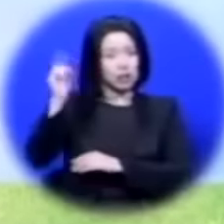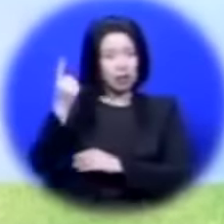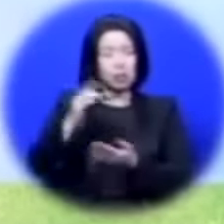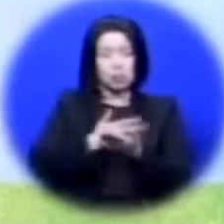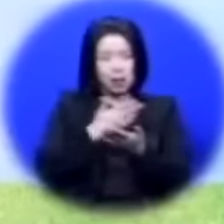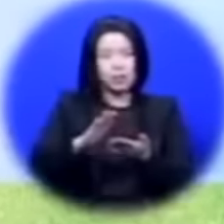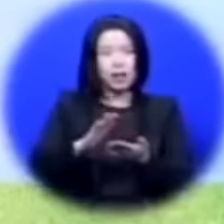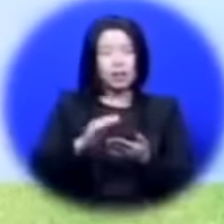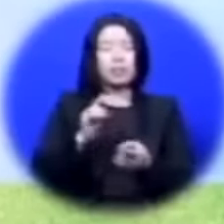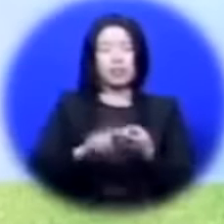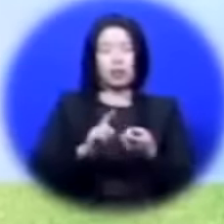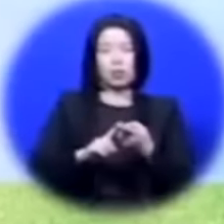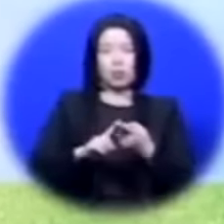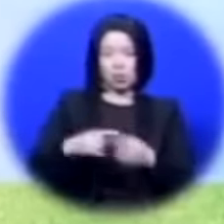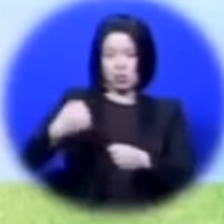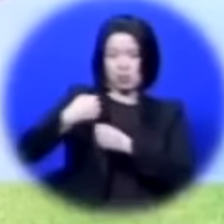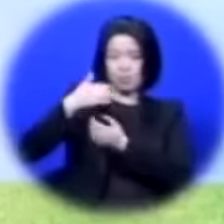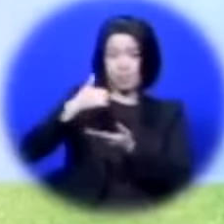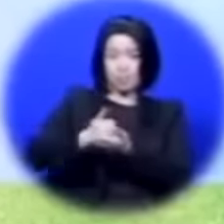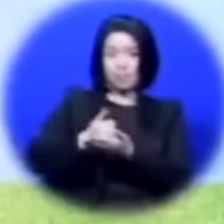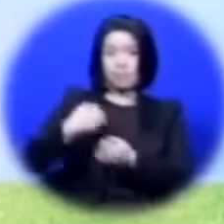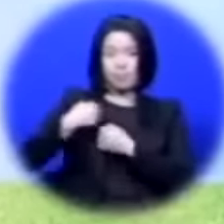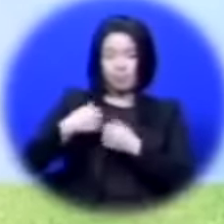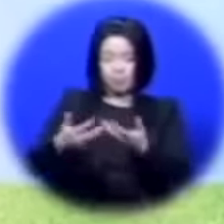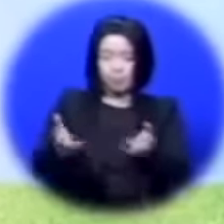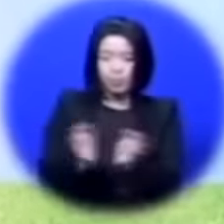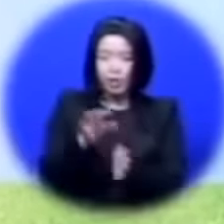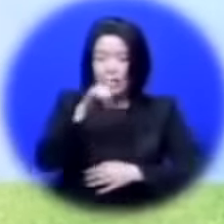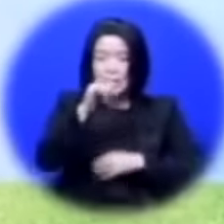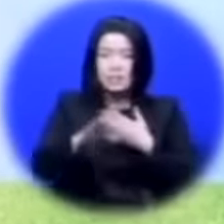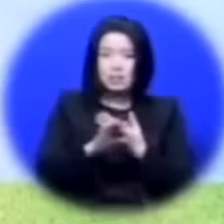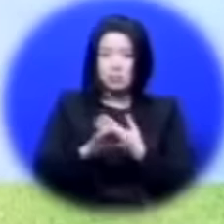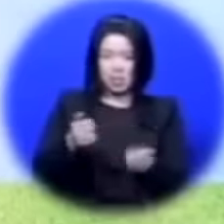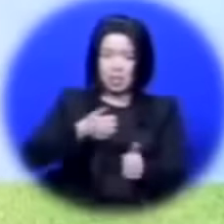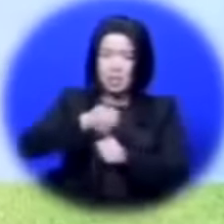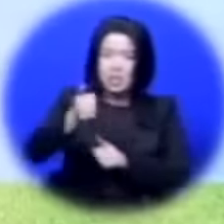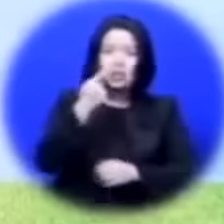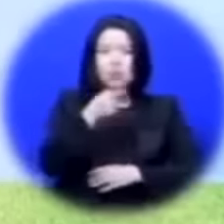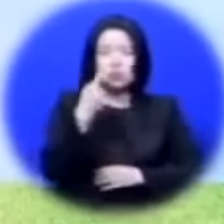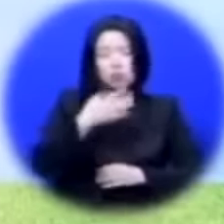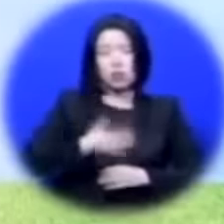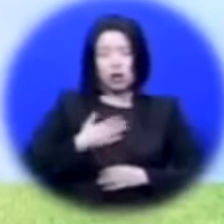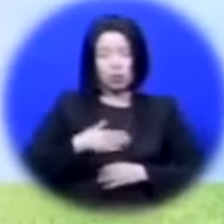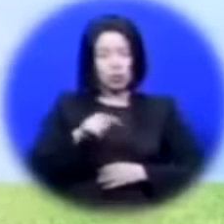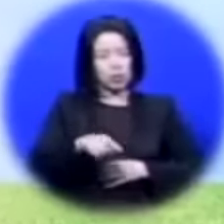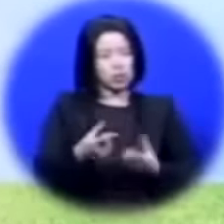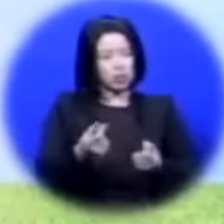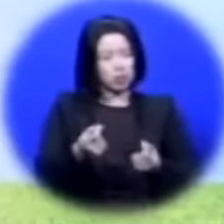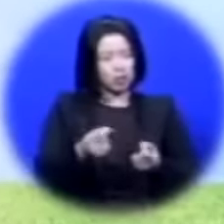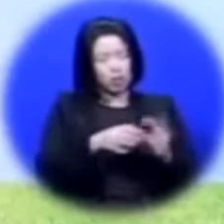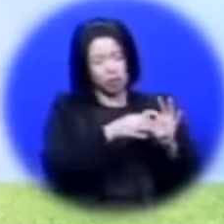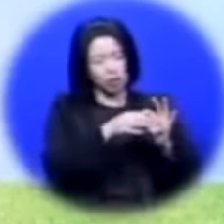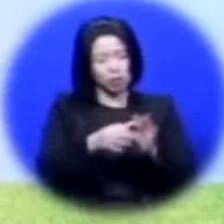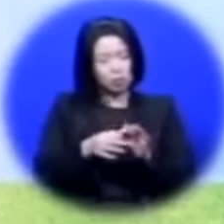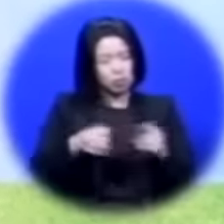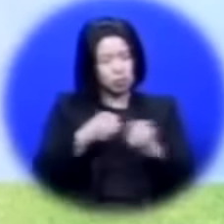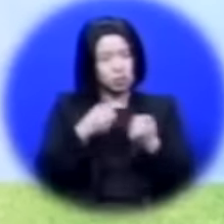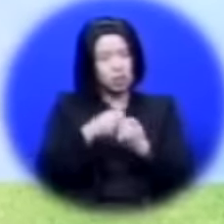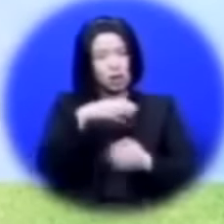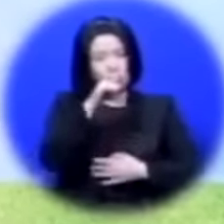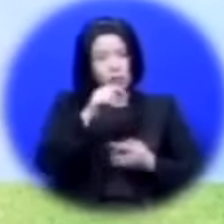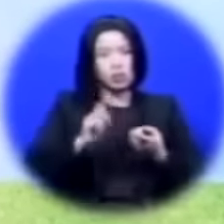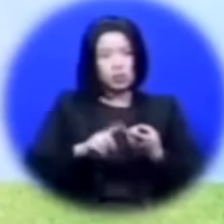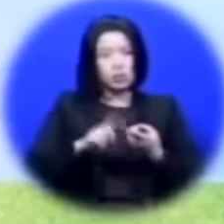그저 장수들과 군사들이 있으면이기는 것인 줄 알고 이렇게 전쟁을 하고 있는 자기 자신을 깨달은 거예요